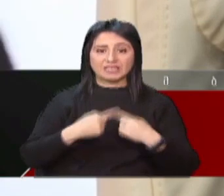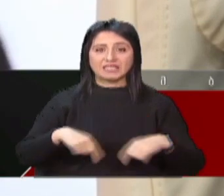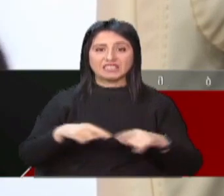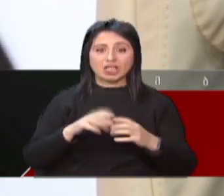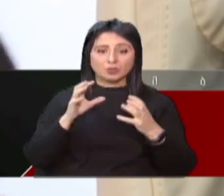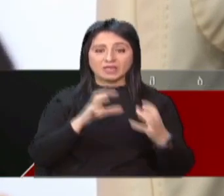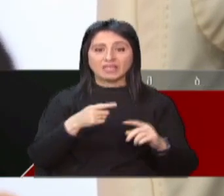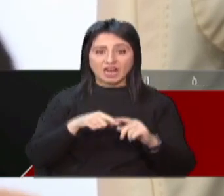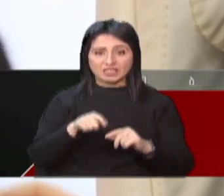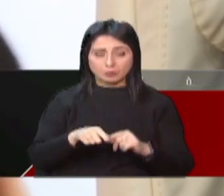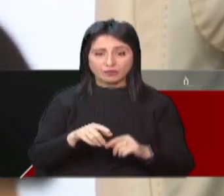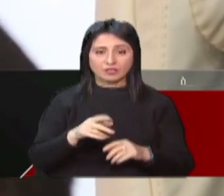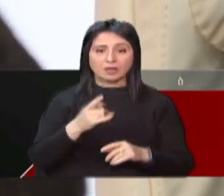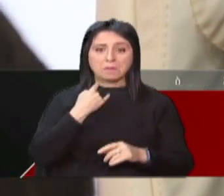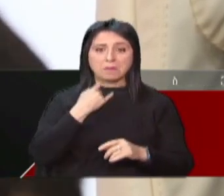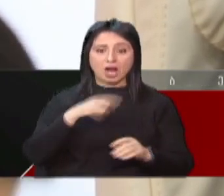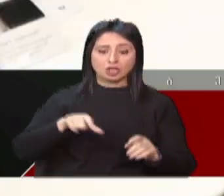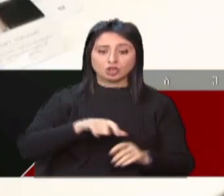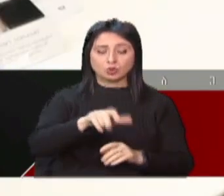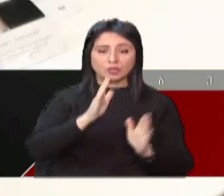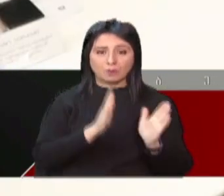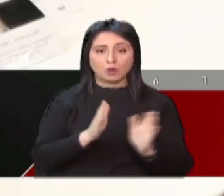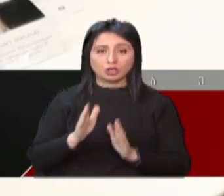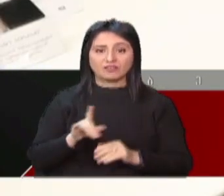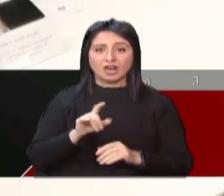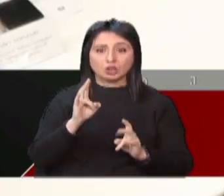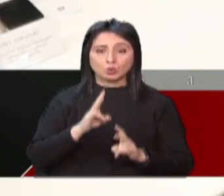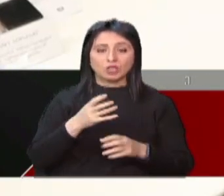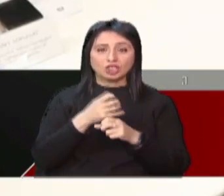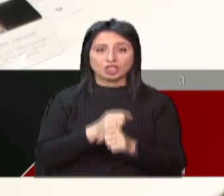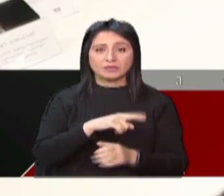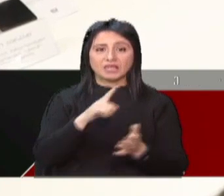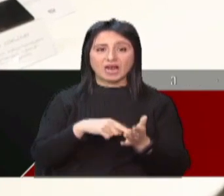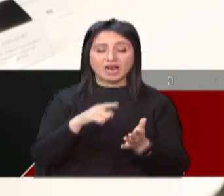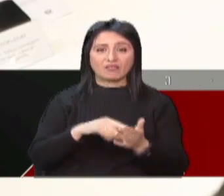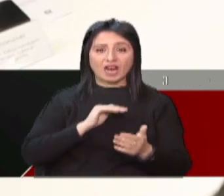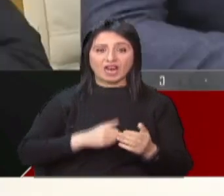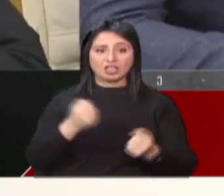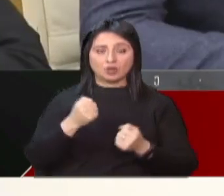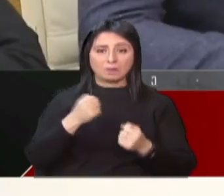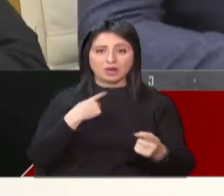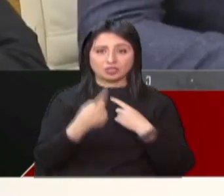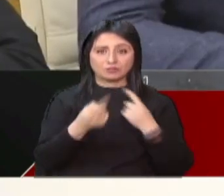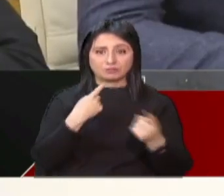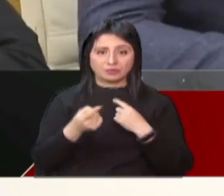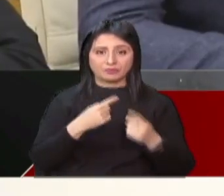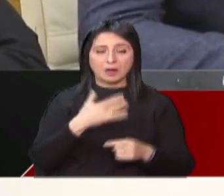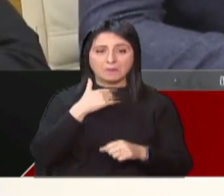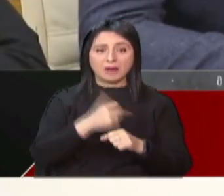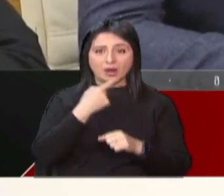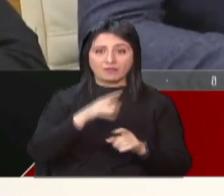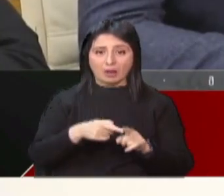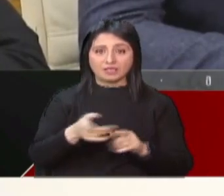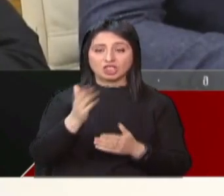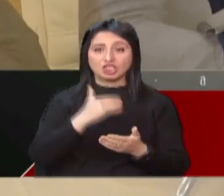sazogadoebuli transportis da samarshruto kvanzebis moetsrigeba, ramats unda sheamtsiros khalakshi kerdzo avtomobilebis mokhmareba. Meris tkmit soret